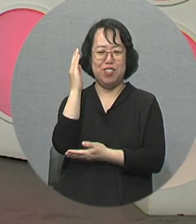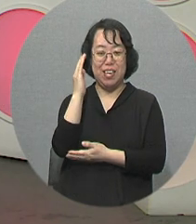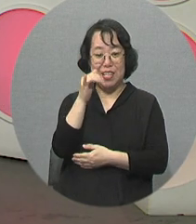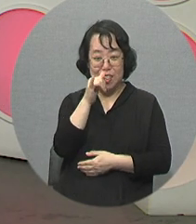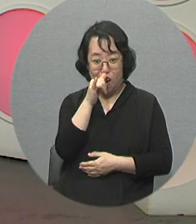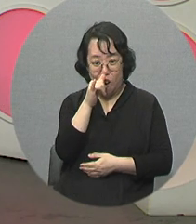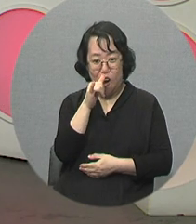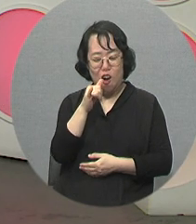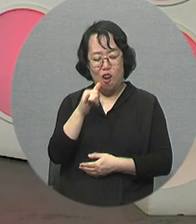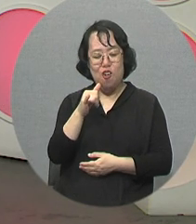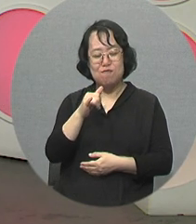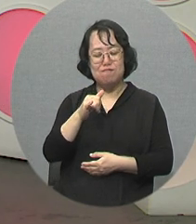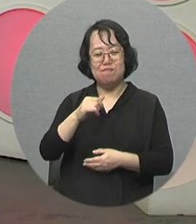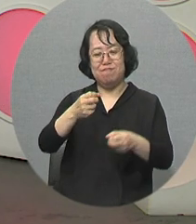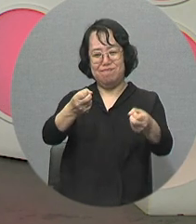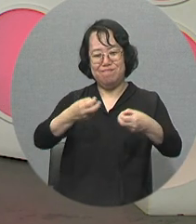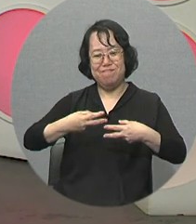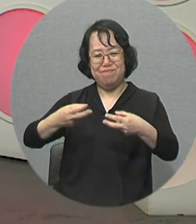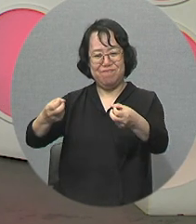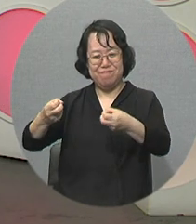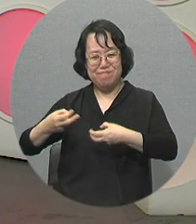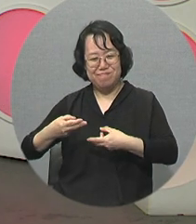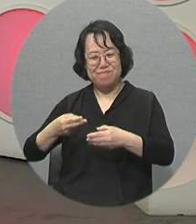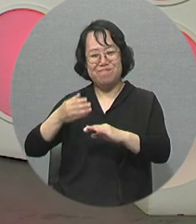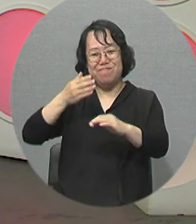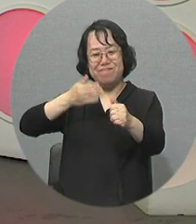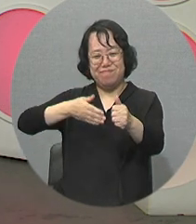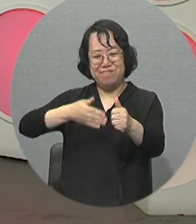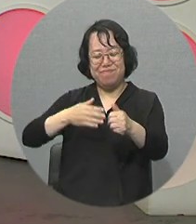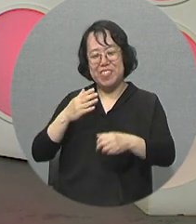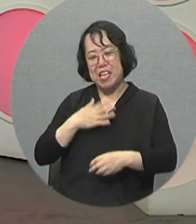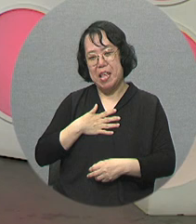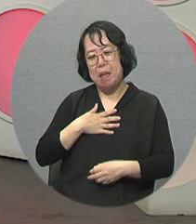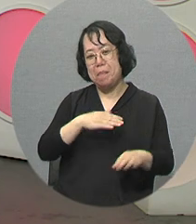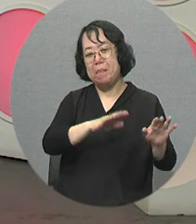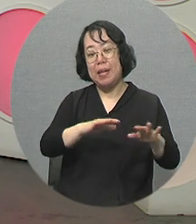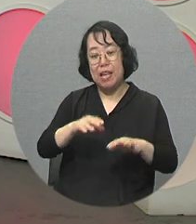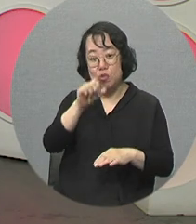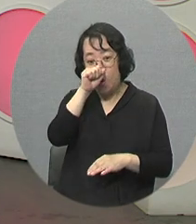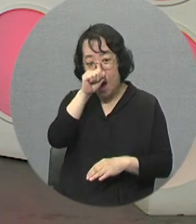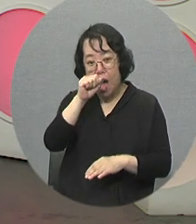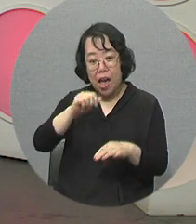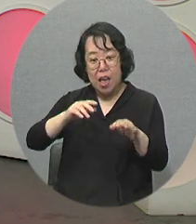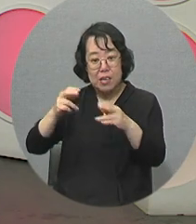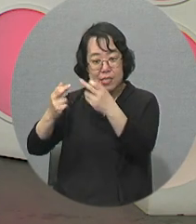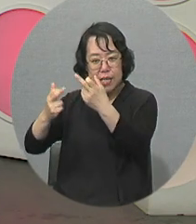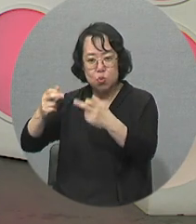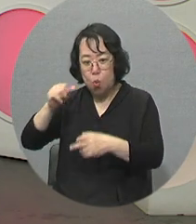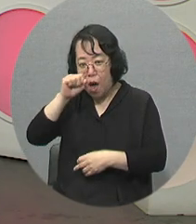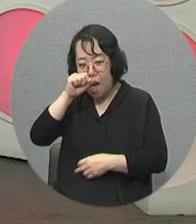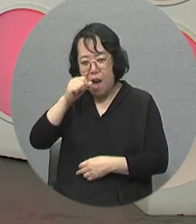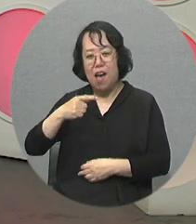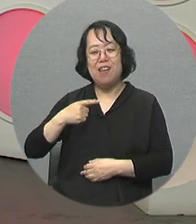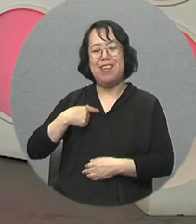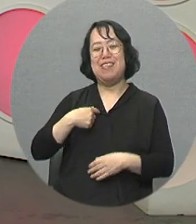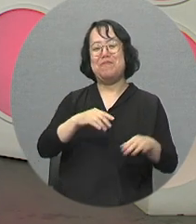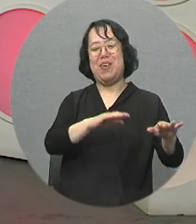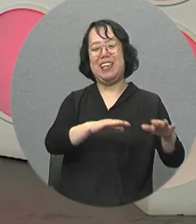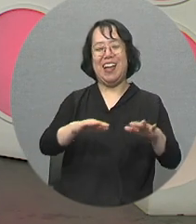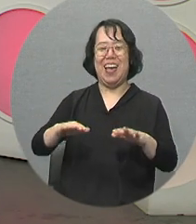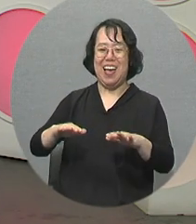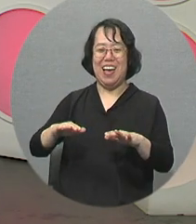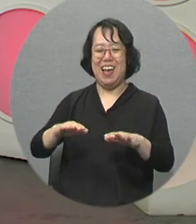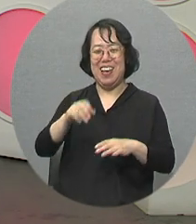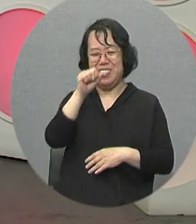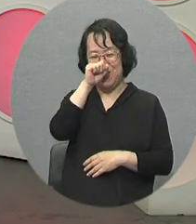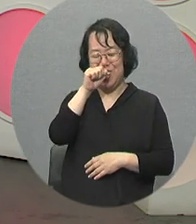바라면서. 바다 좋아하세요? 산 좋아하세요? 저는 산을 좋아합니다. 아하, 역시 네, 네. 저는. 바다를 좋아합니다. 아, 예, 그래서